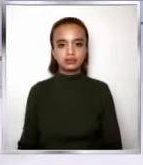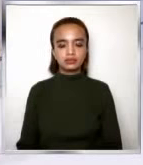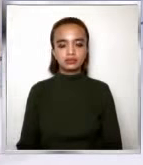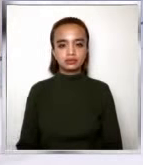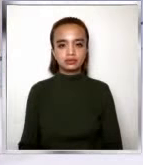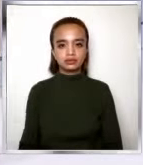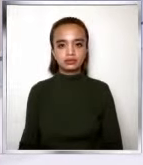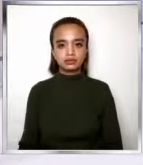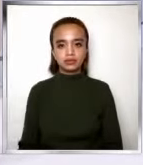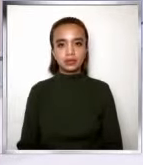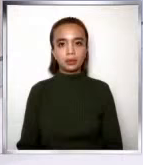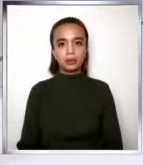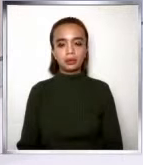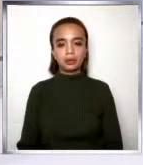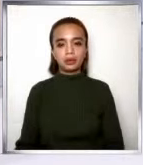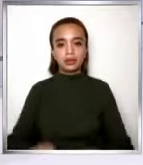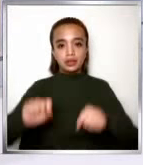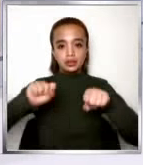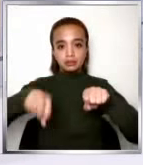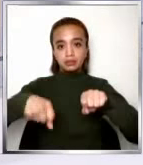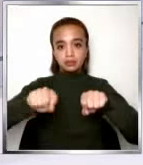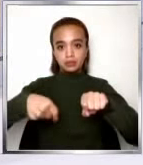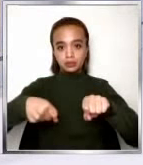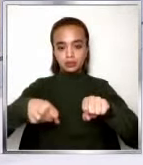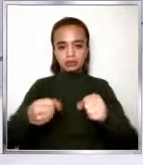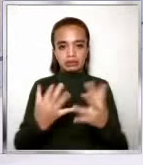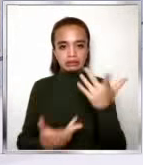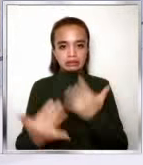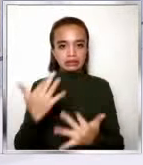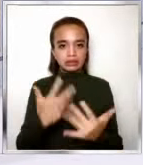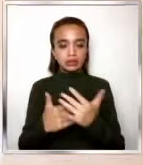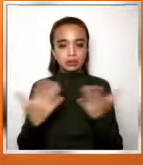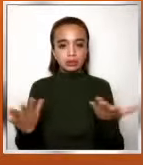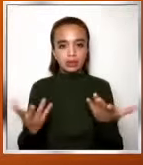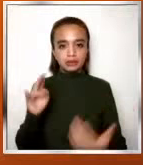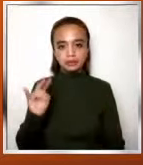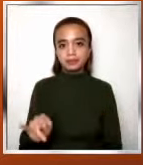Nasunog ang isang motorsiklo sa highway sa Pidig, Ilocos Norte. Base sa